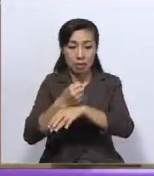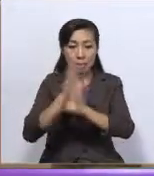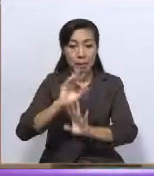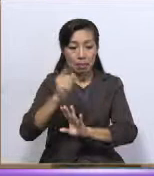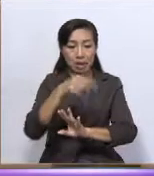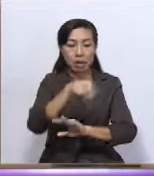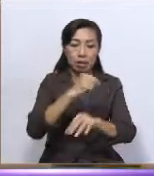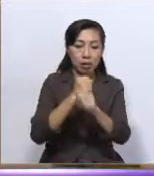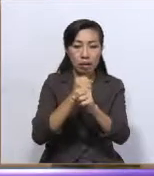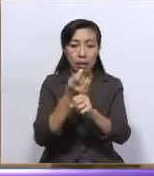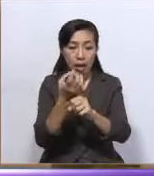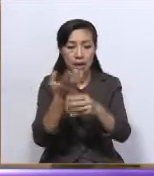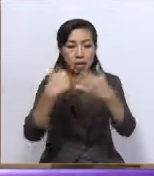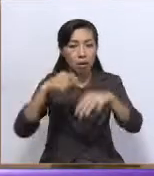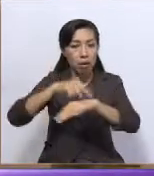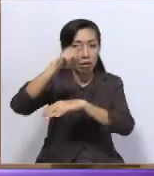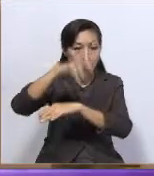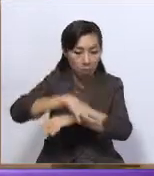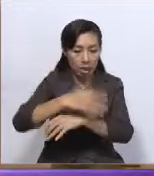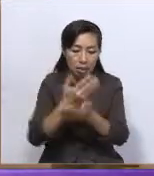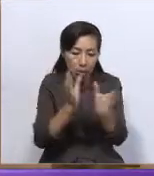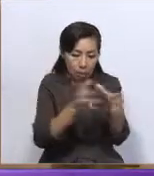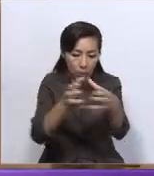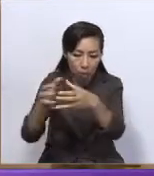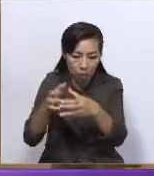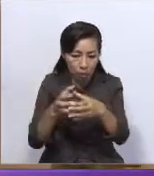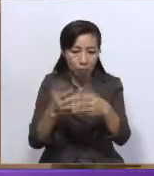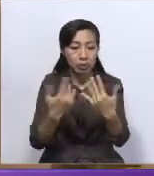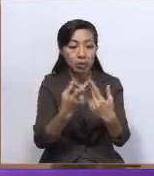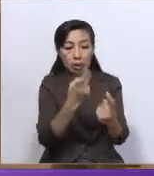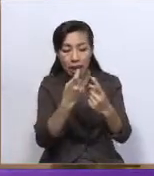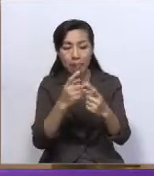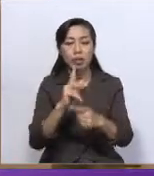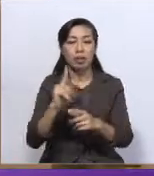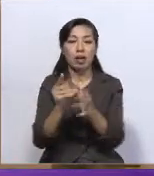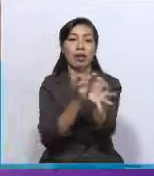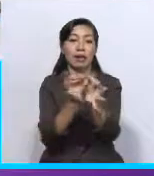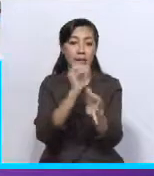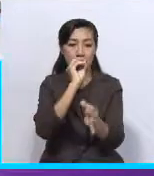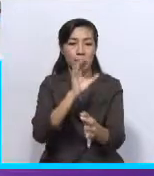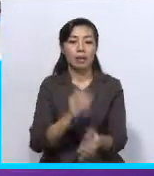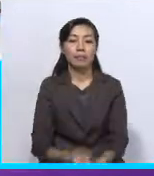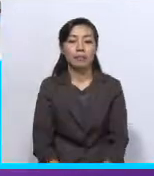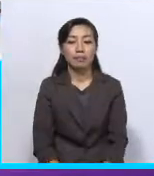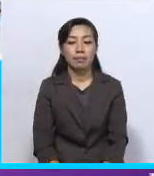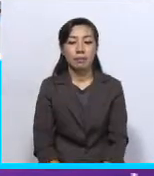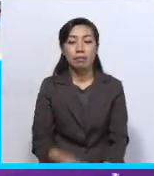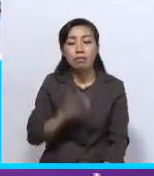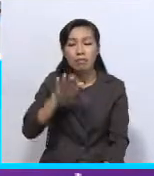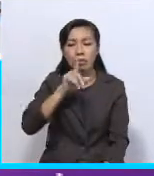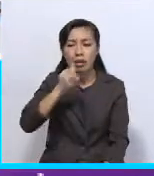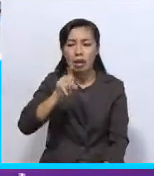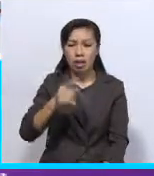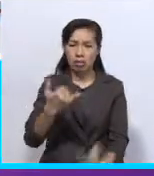ะก็จะมีการแบ่งกลุ่มย่อยและก็ตอบข้อสักถามของพรรคการเมืองค่ะ ทุกอย่างมันเกิดจากพรรคเนี่ยมันเดินโดย คุณลิลิยาค